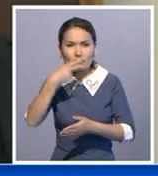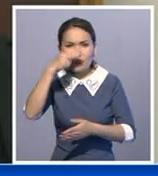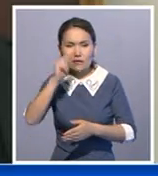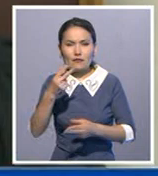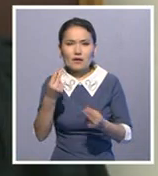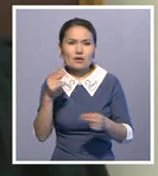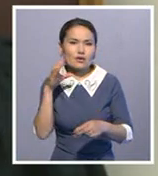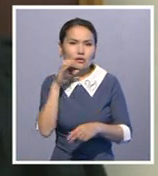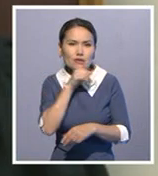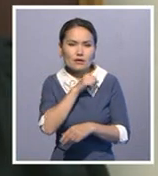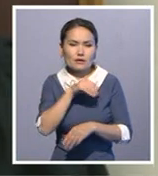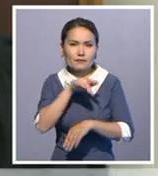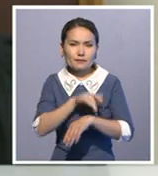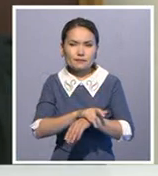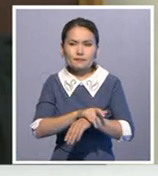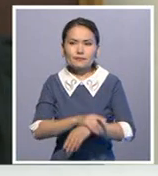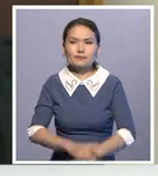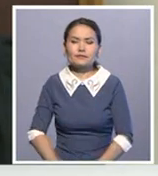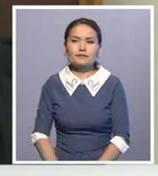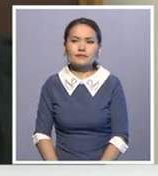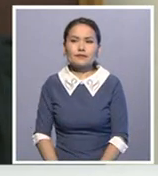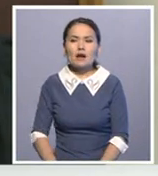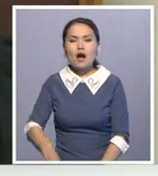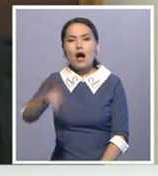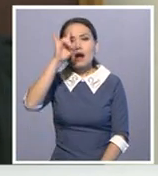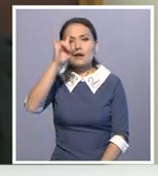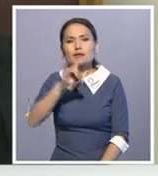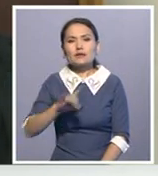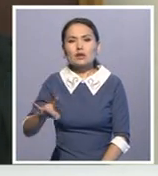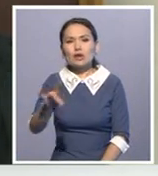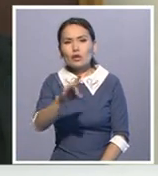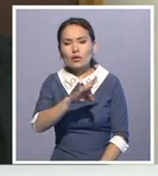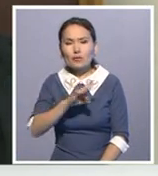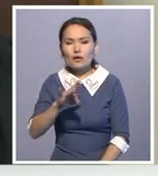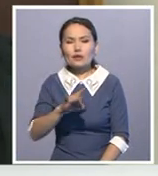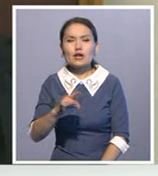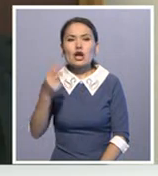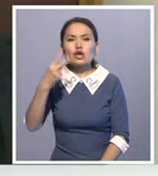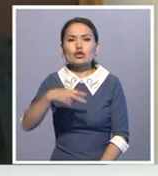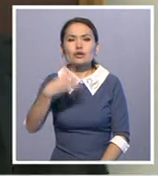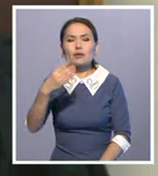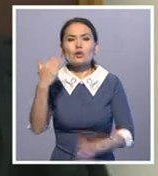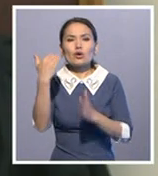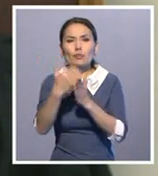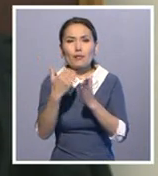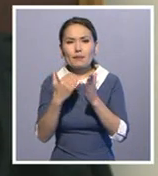Павленко Александр Владимирович, Қазақстан Республикасы Қылмыстық кодексінің 24-ші